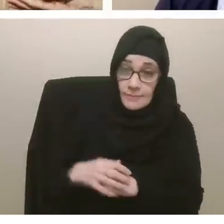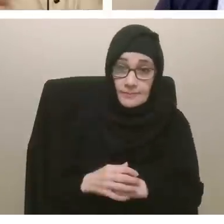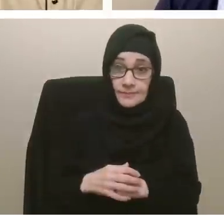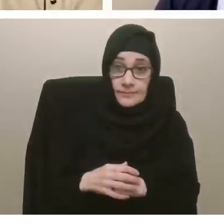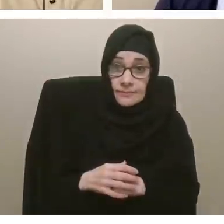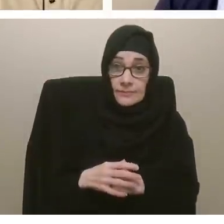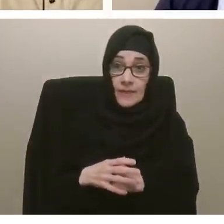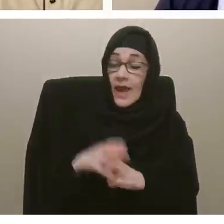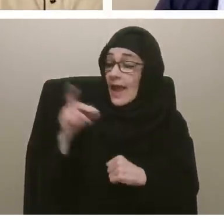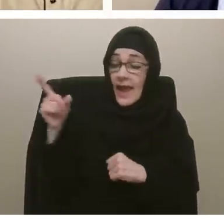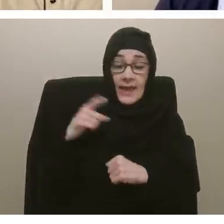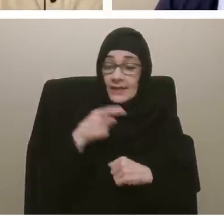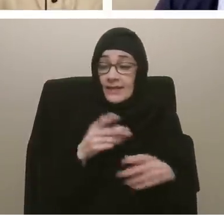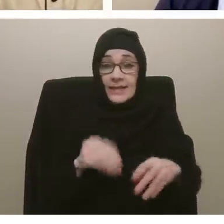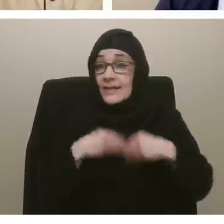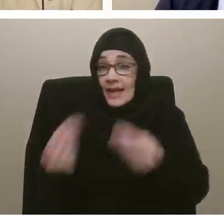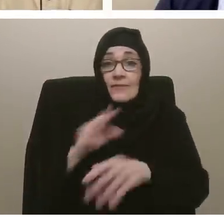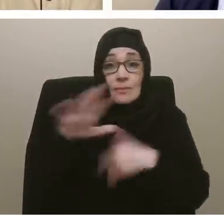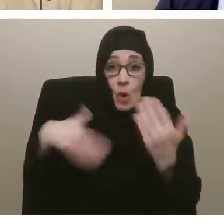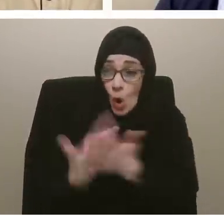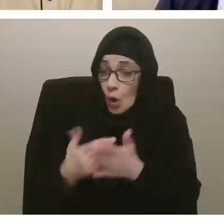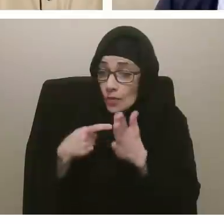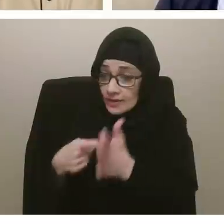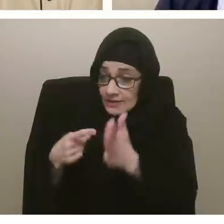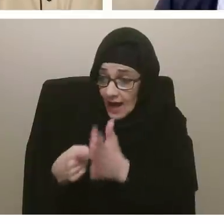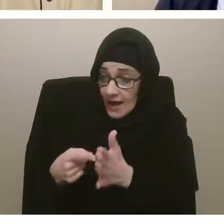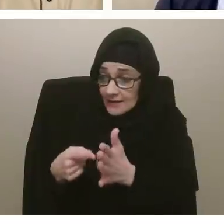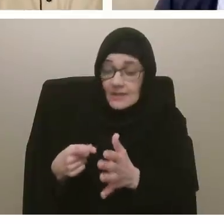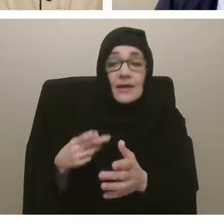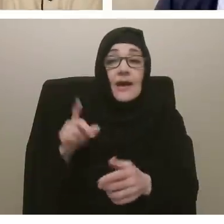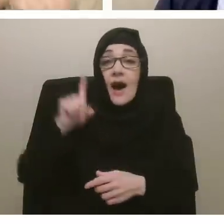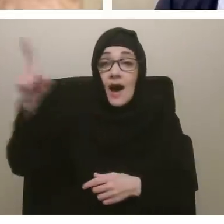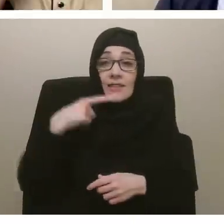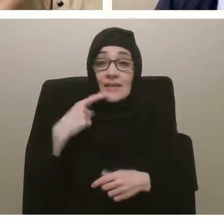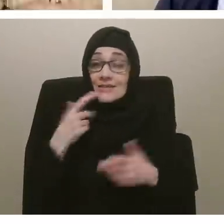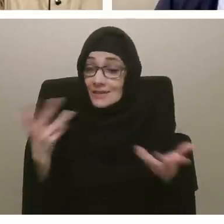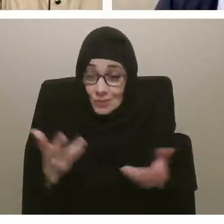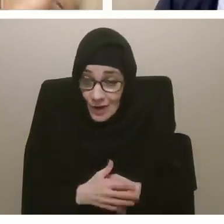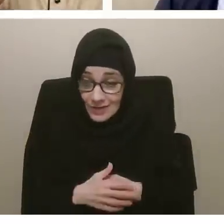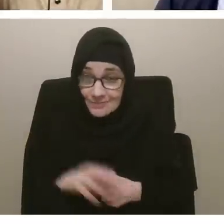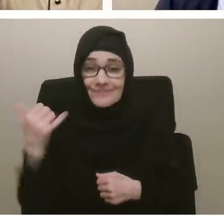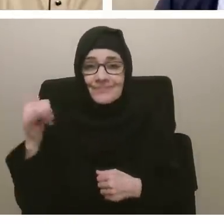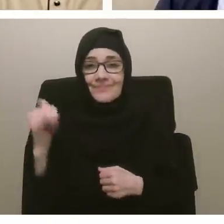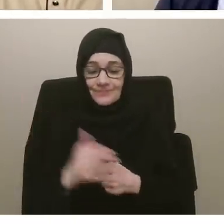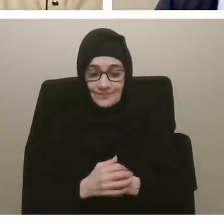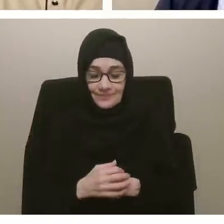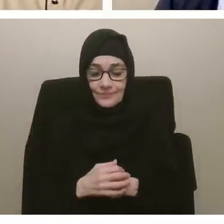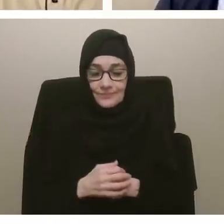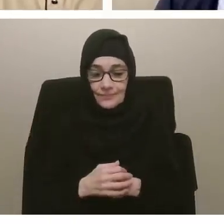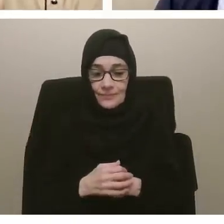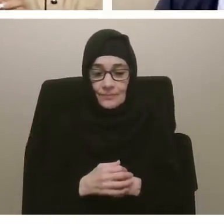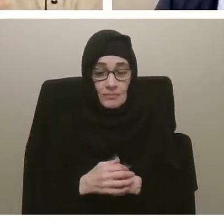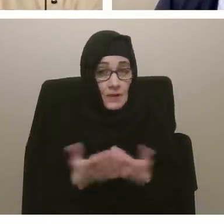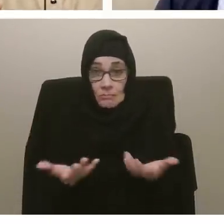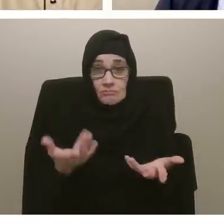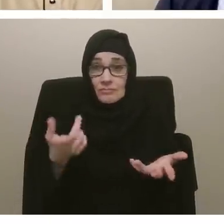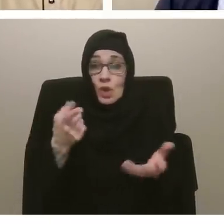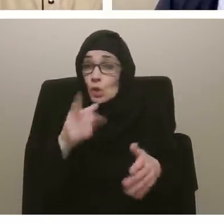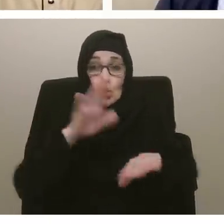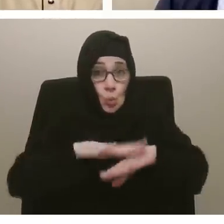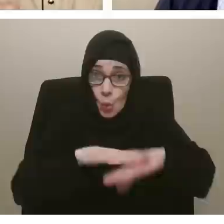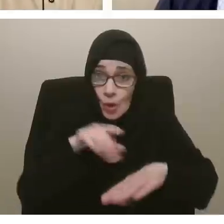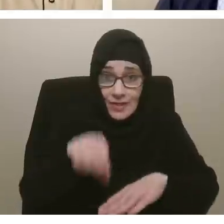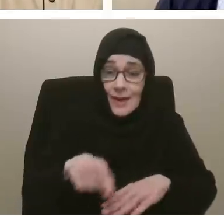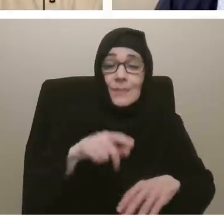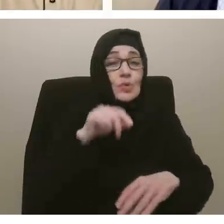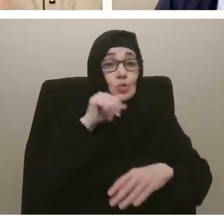gave him all the signs, right? But what did Allah subhanahu wa ta'ala say? سَوَاءٌ عَلَيْهِمْ أَأَنذَرْتُهُمْ أَمْ لَمْ تُنذِرْهُمْ لَا يُؤْمِنُونَ. So you warn them or you